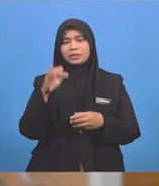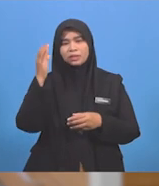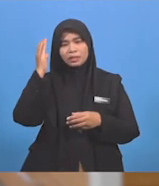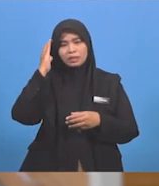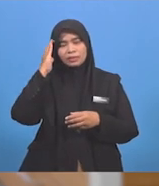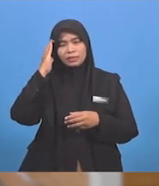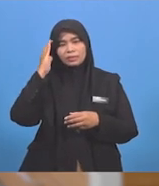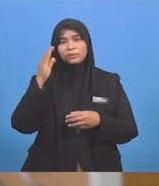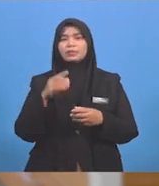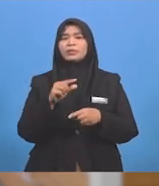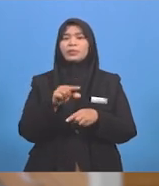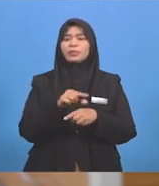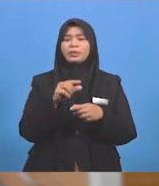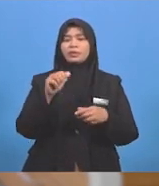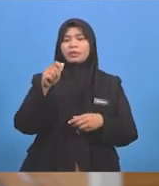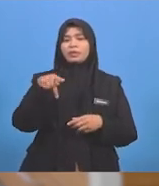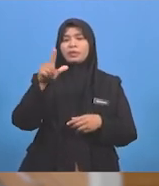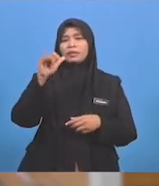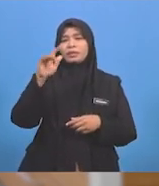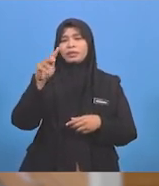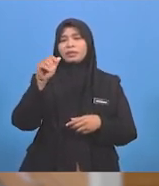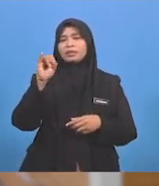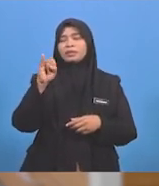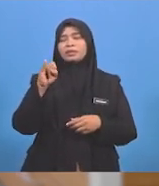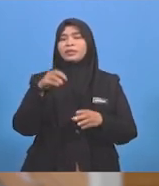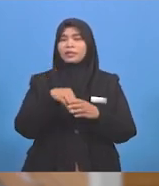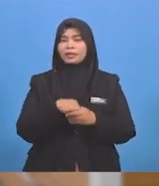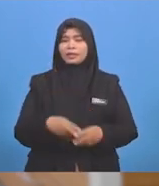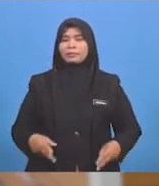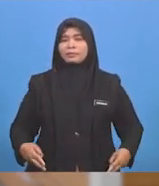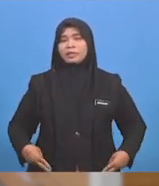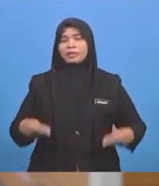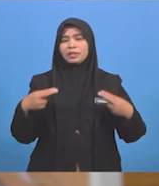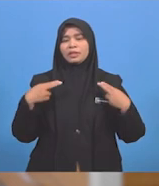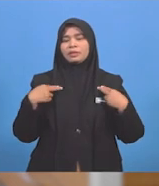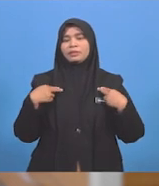mengetahui aplikasi haba pendam tentu dalam kehidupan